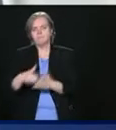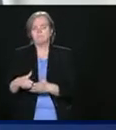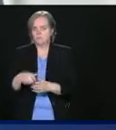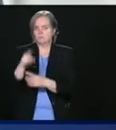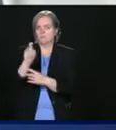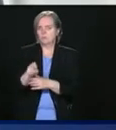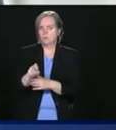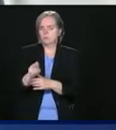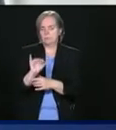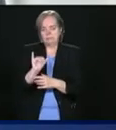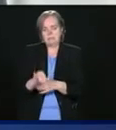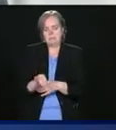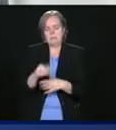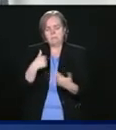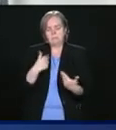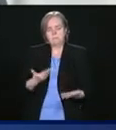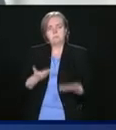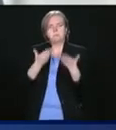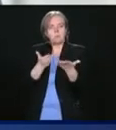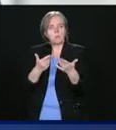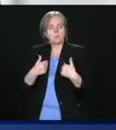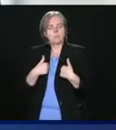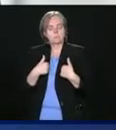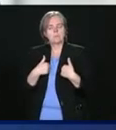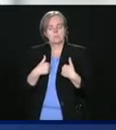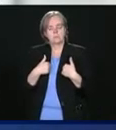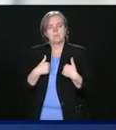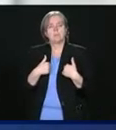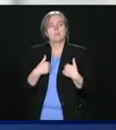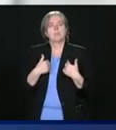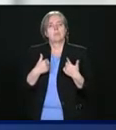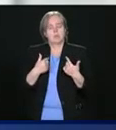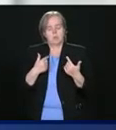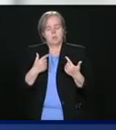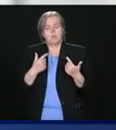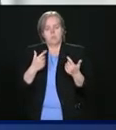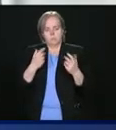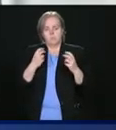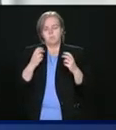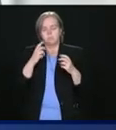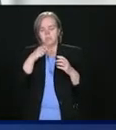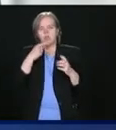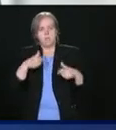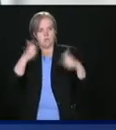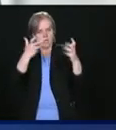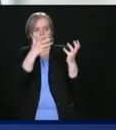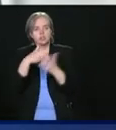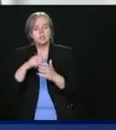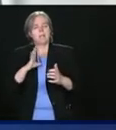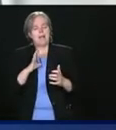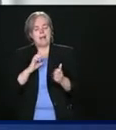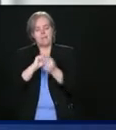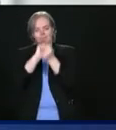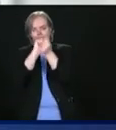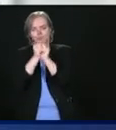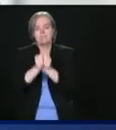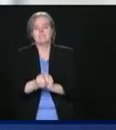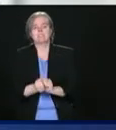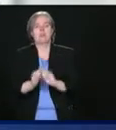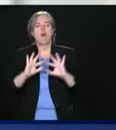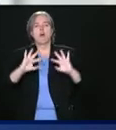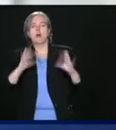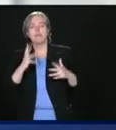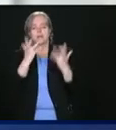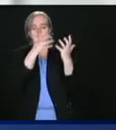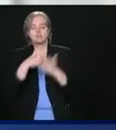démocratie fort, et voilà pourquoi notre Parlement pourrait revenir en activité de façon différente chaque semaine pour s'assurer de